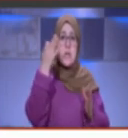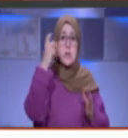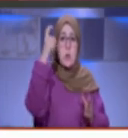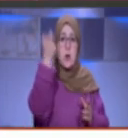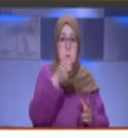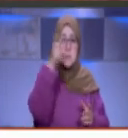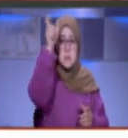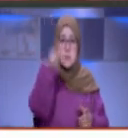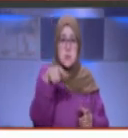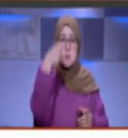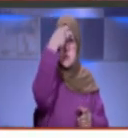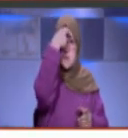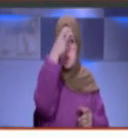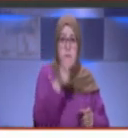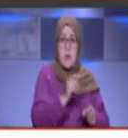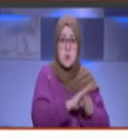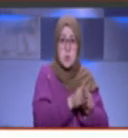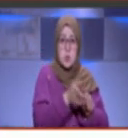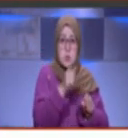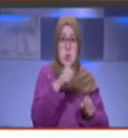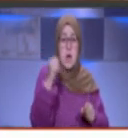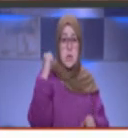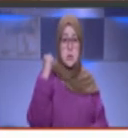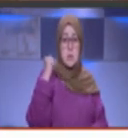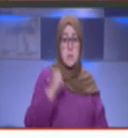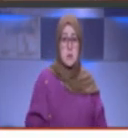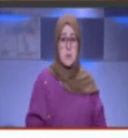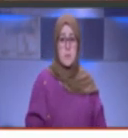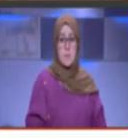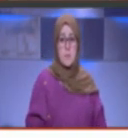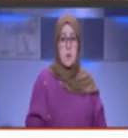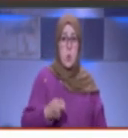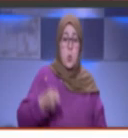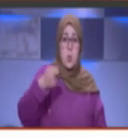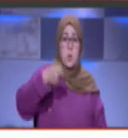كورونا المستجد خلال الساعات 24